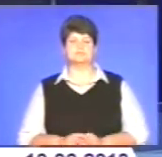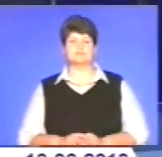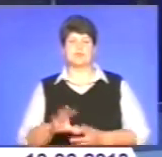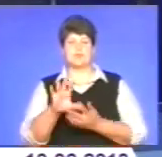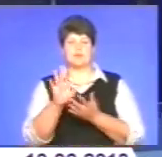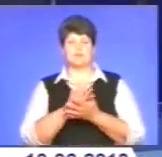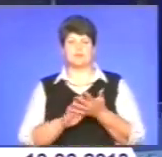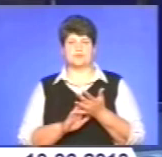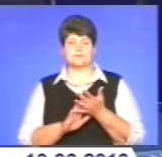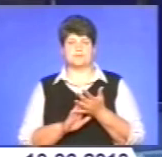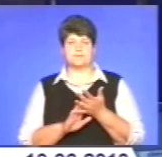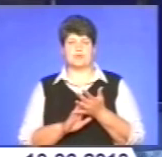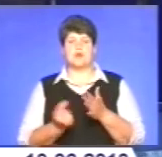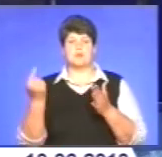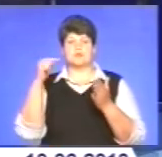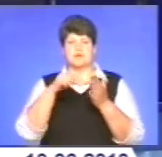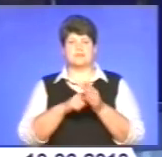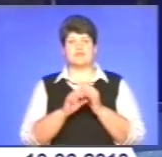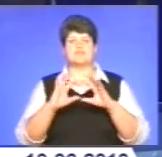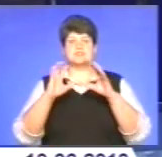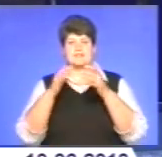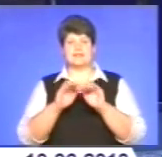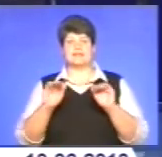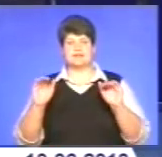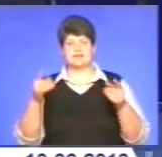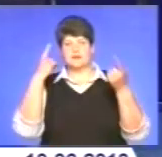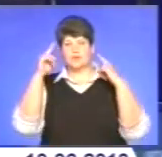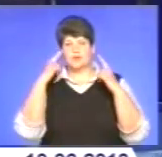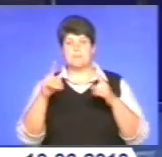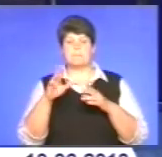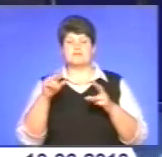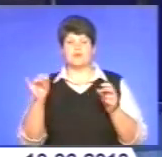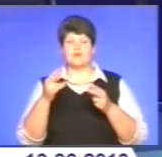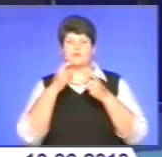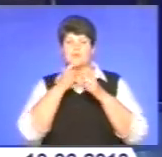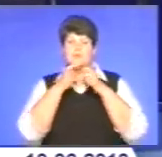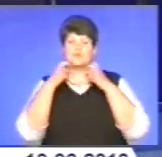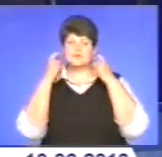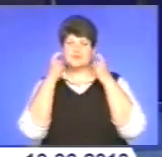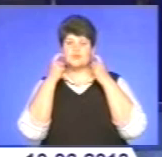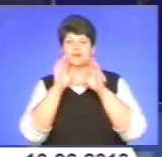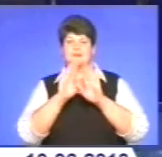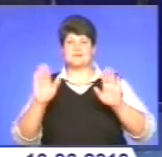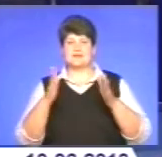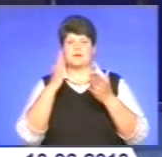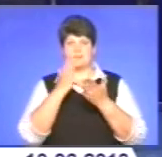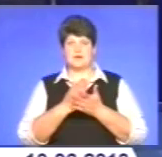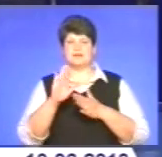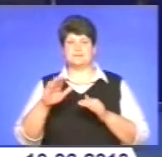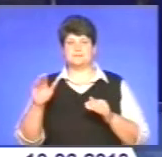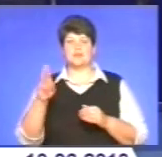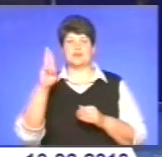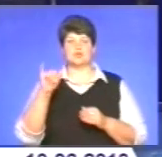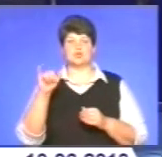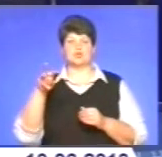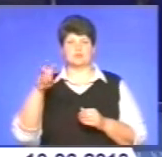Продовжуємо випуск. Потрапити у світ дитинства, казкових персонажів, усмішок і пісень – таку можливість мали жителі Шумська. Свято для